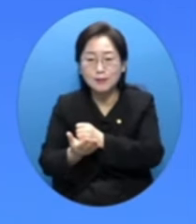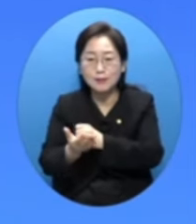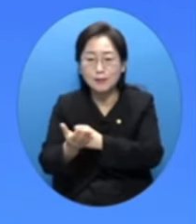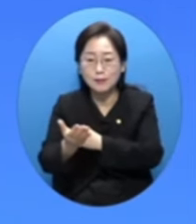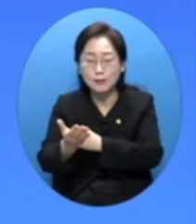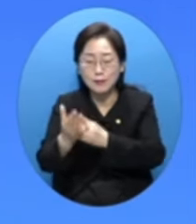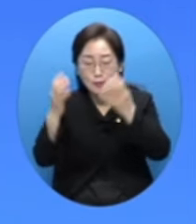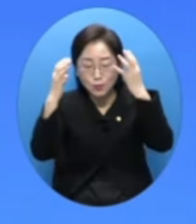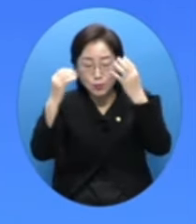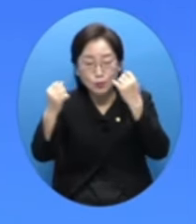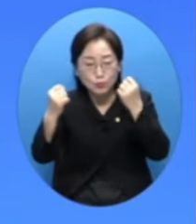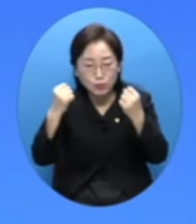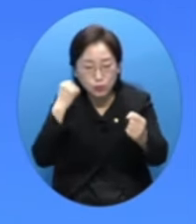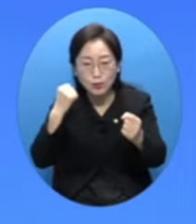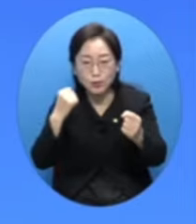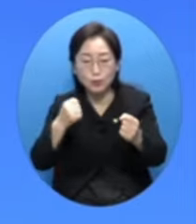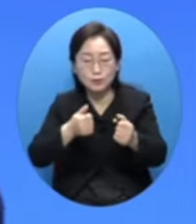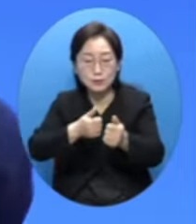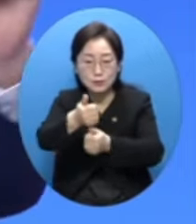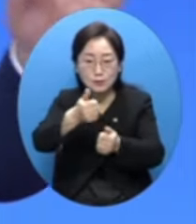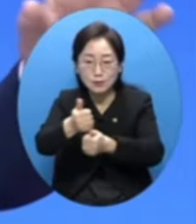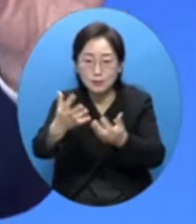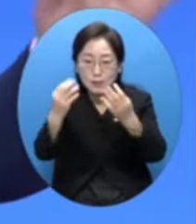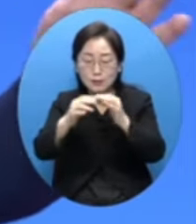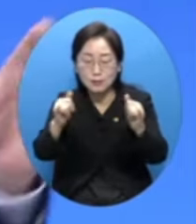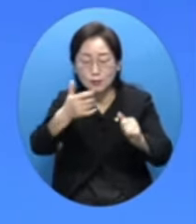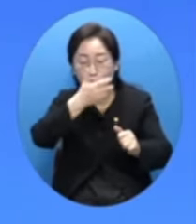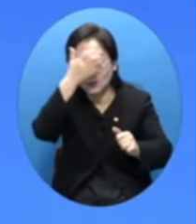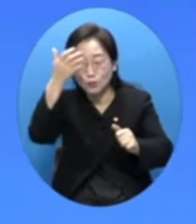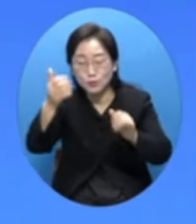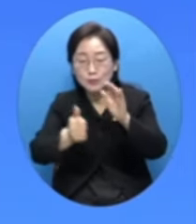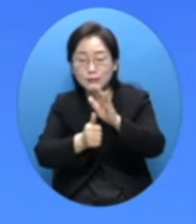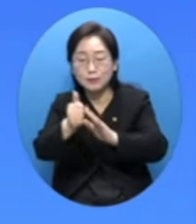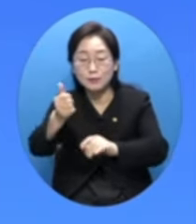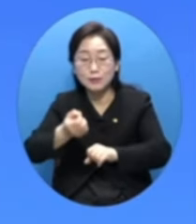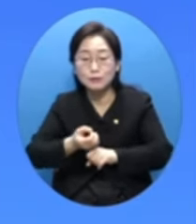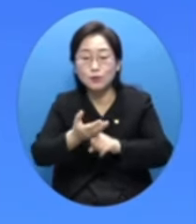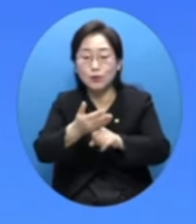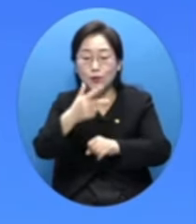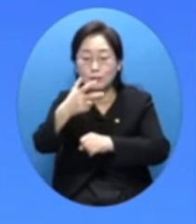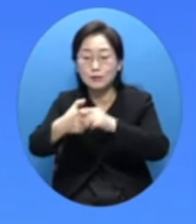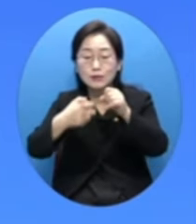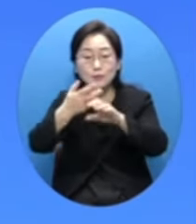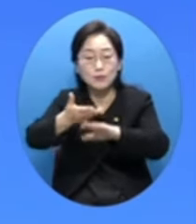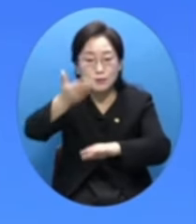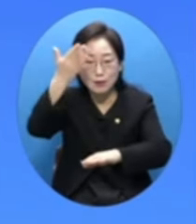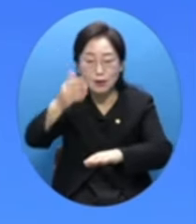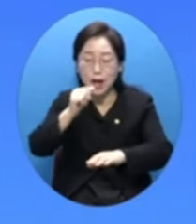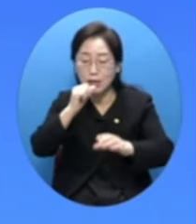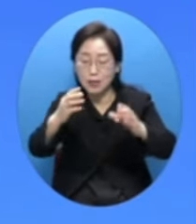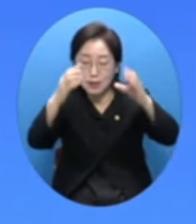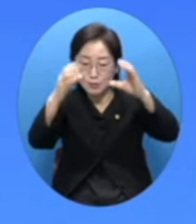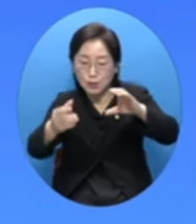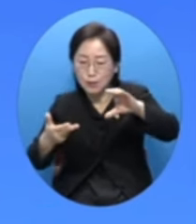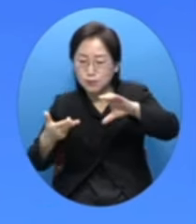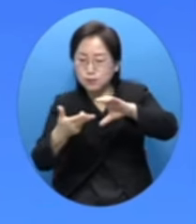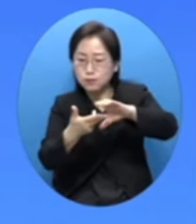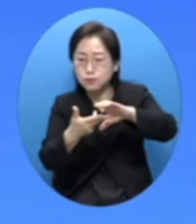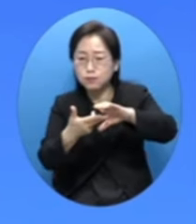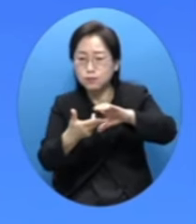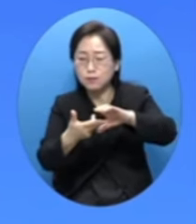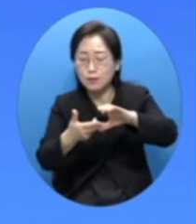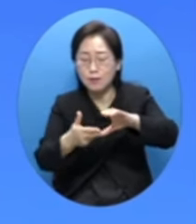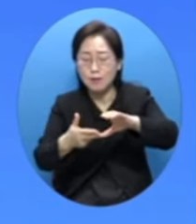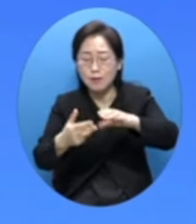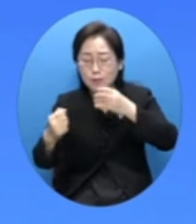고난 속에서도 고난을 이겨내면서 많은 사람들에게 꿈과 희망을 주고 70년 동안 절제 산소통 속에서 모든